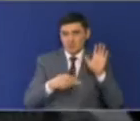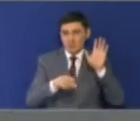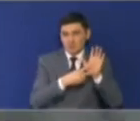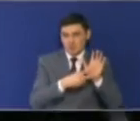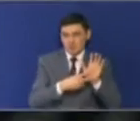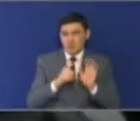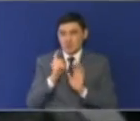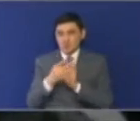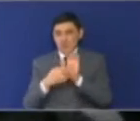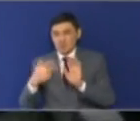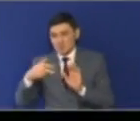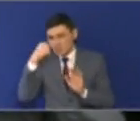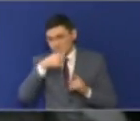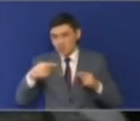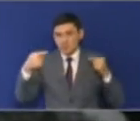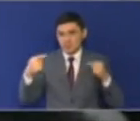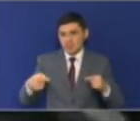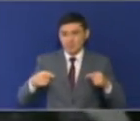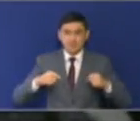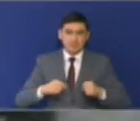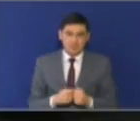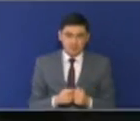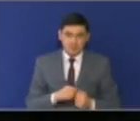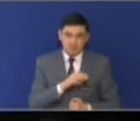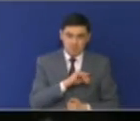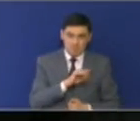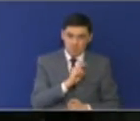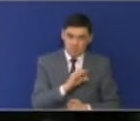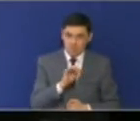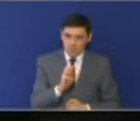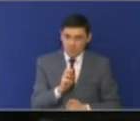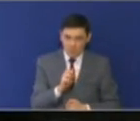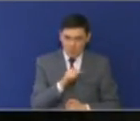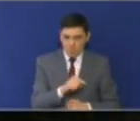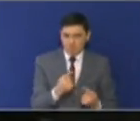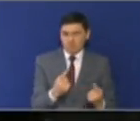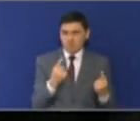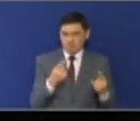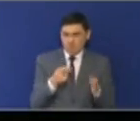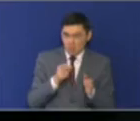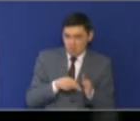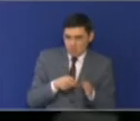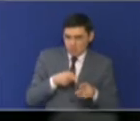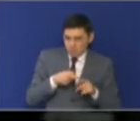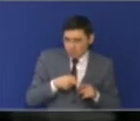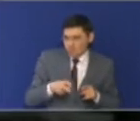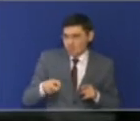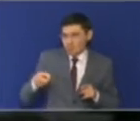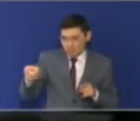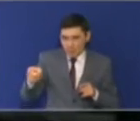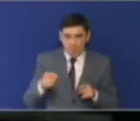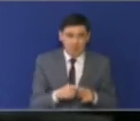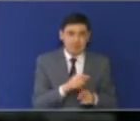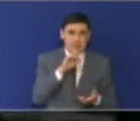по 1930 годы. Сам Турксиб был построен в качестве крупного железнодорожного узла для